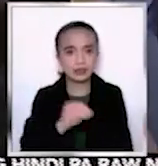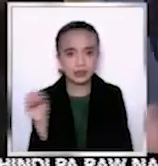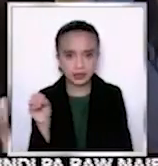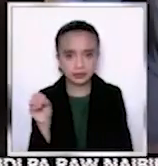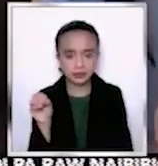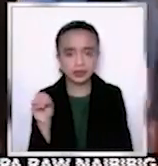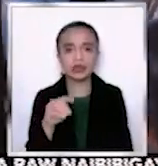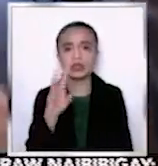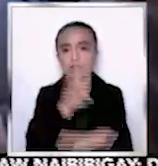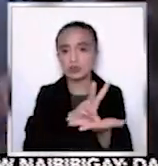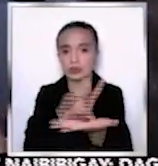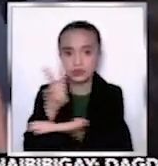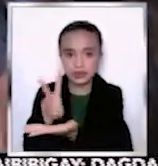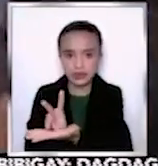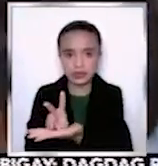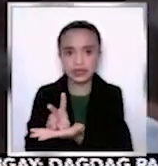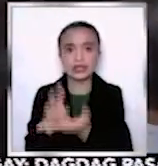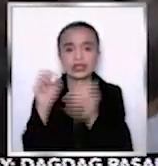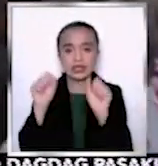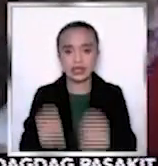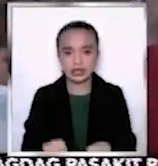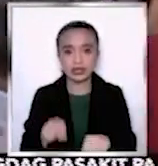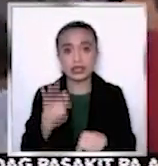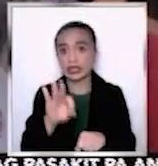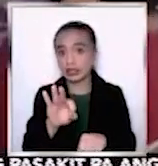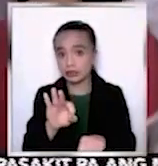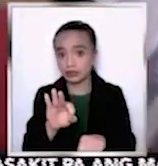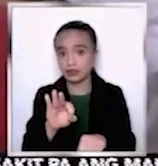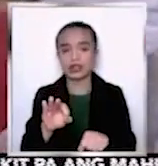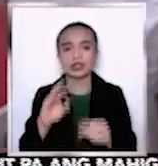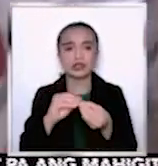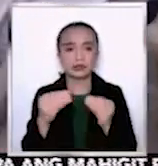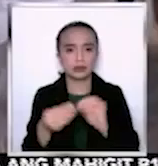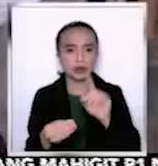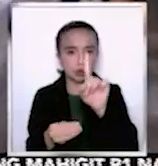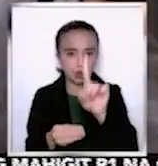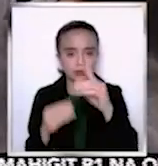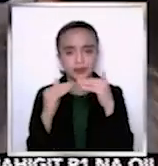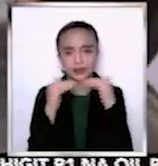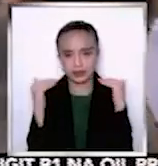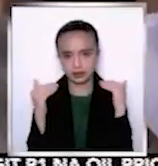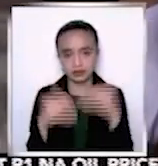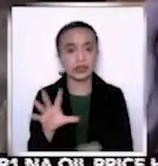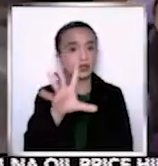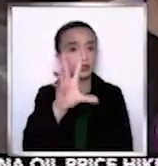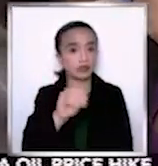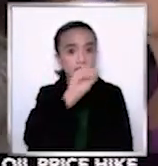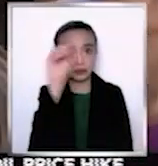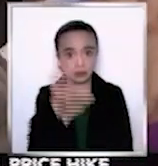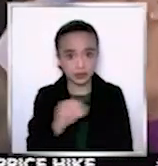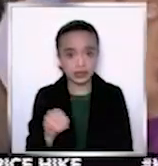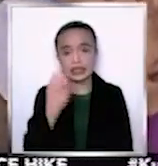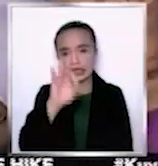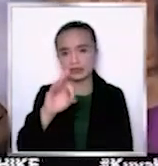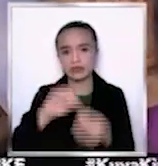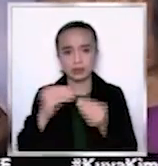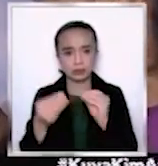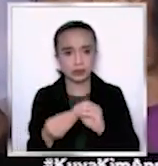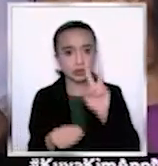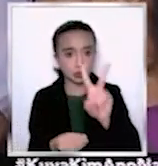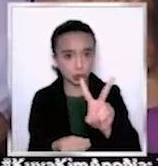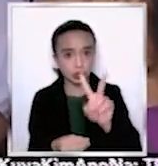venue ang punuin kapag nasa Category 1. Hanggang 50% naman kapag Category 2 at 3, habang